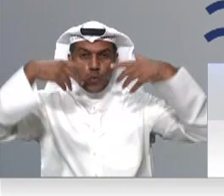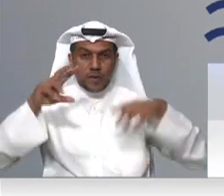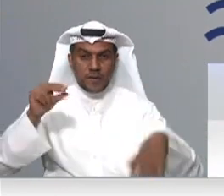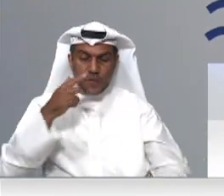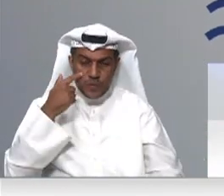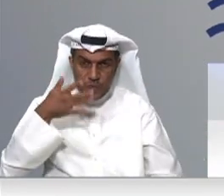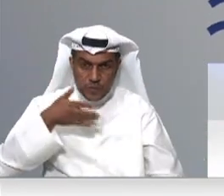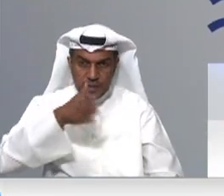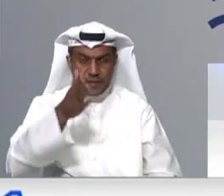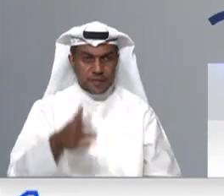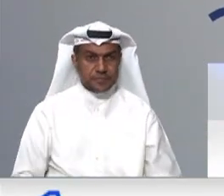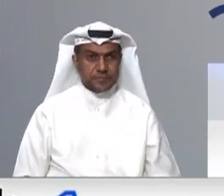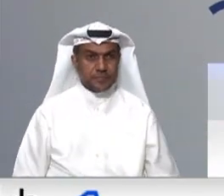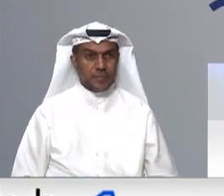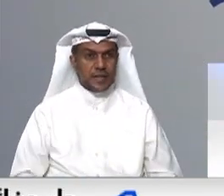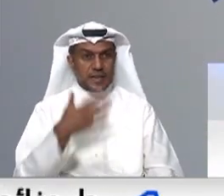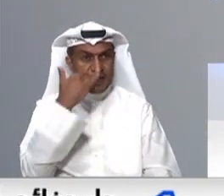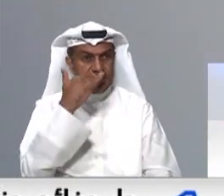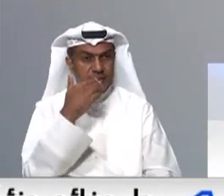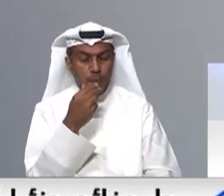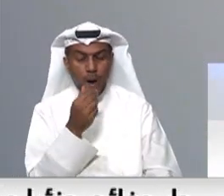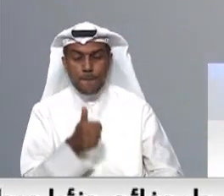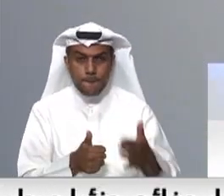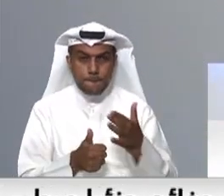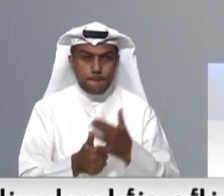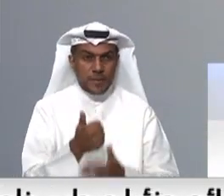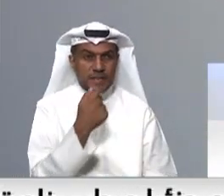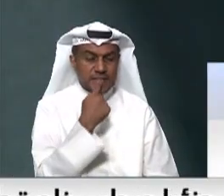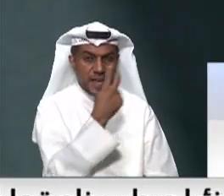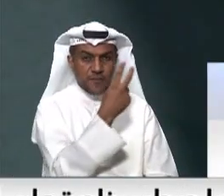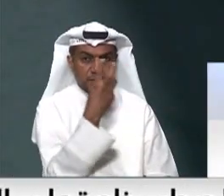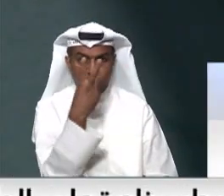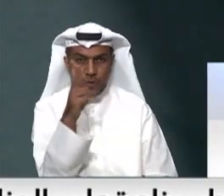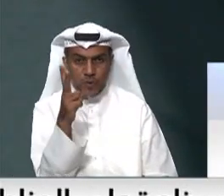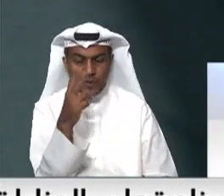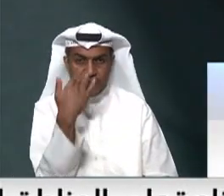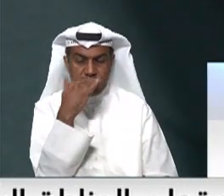رؤية كويت جديدة 2035. مشاهدينا، الهيئة العامة لشؤون القُصّر نظمت فعالية ورش